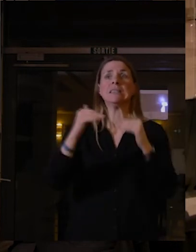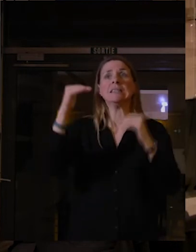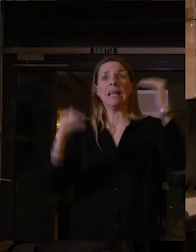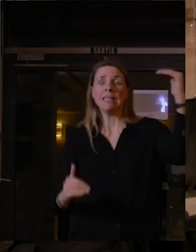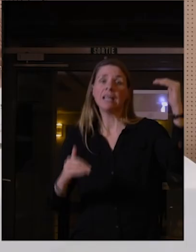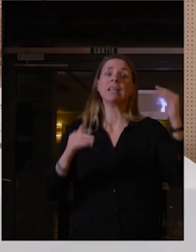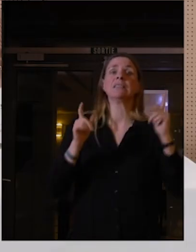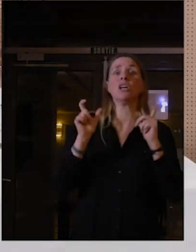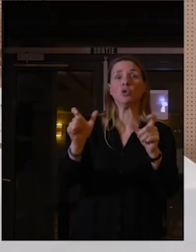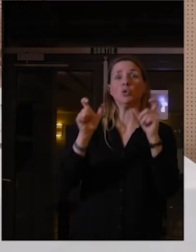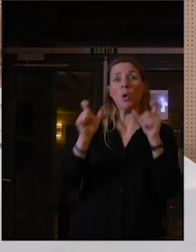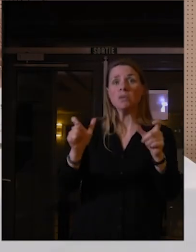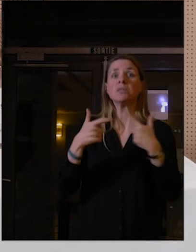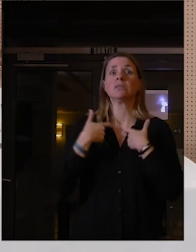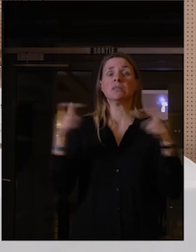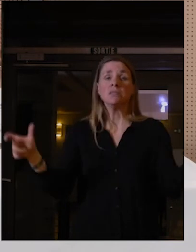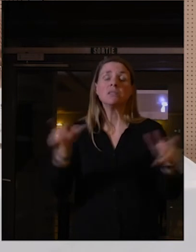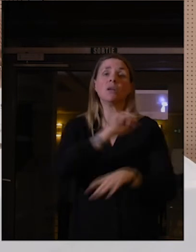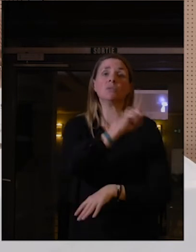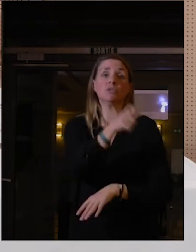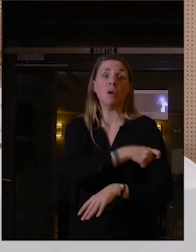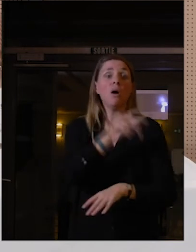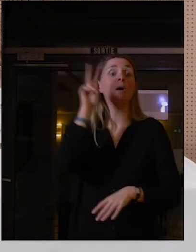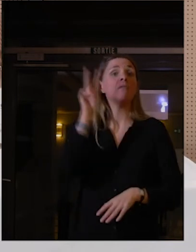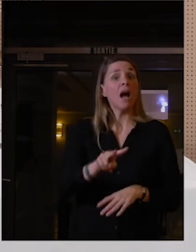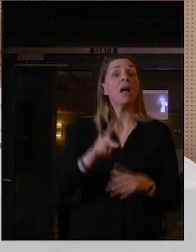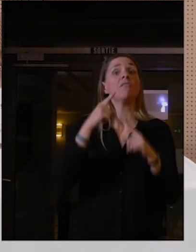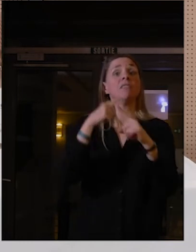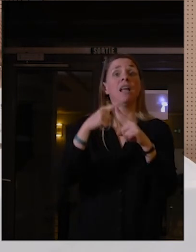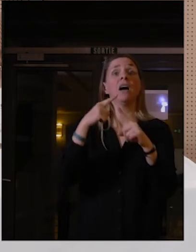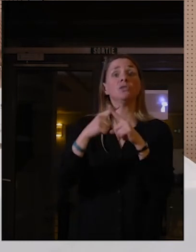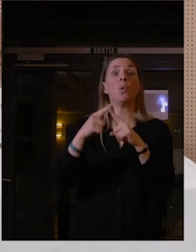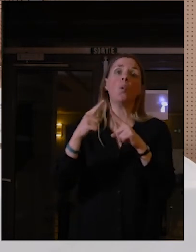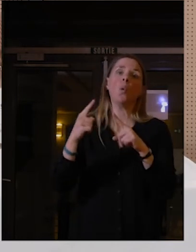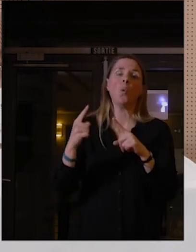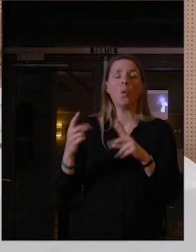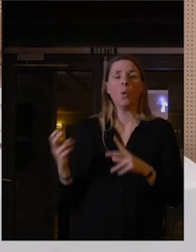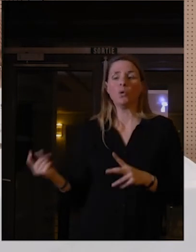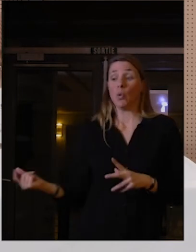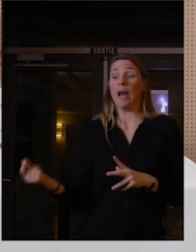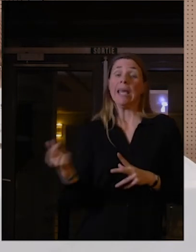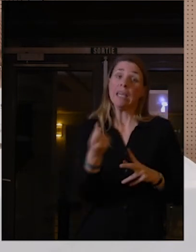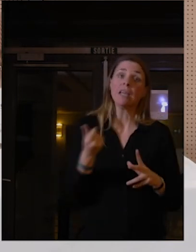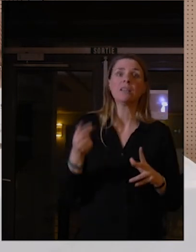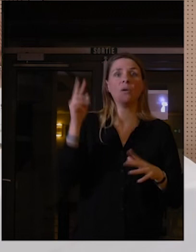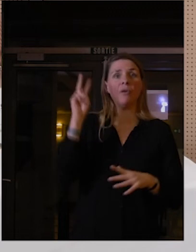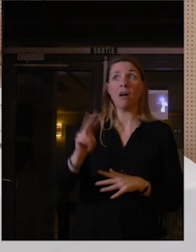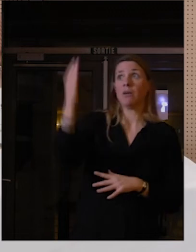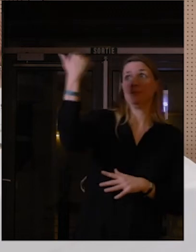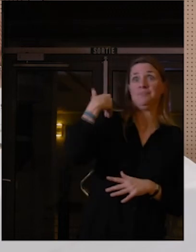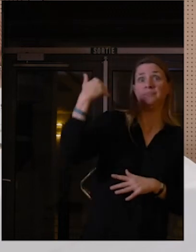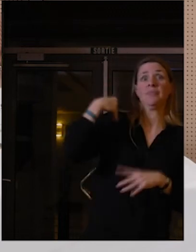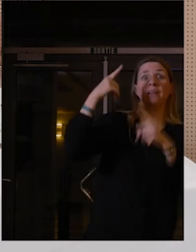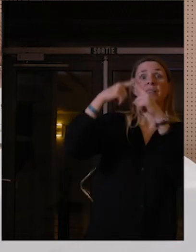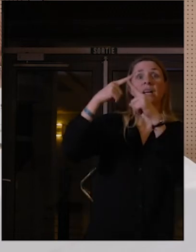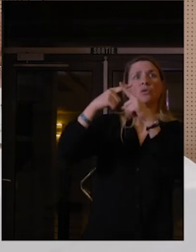sport. Au niveau du Turning, de la fédération de Turning, j'ai eu la chance, moi, d'être appelé par la fédération pour partir